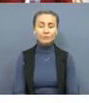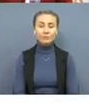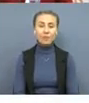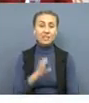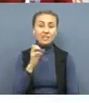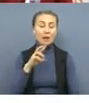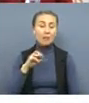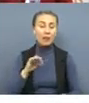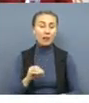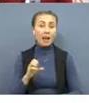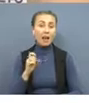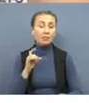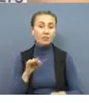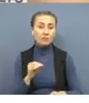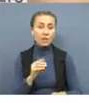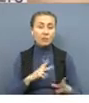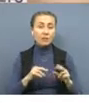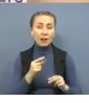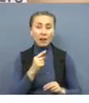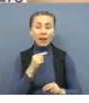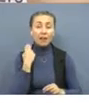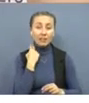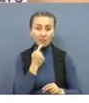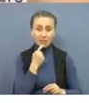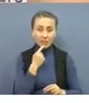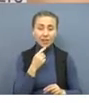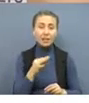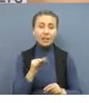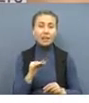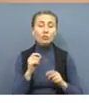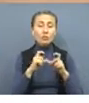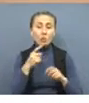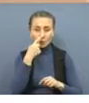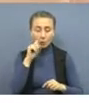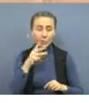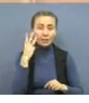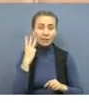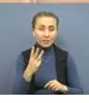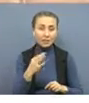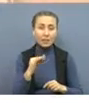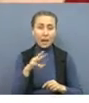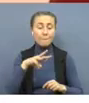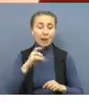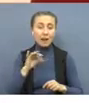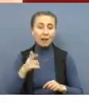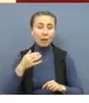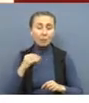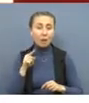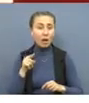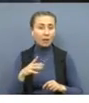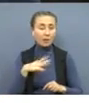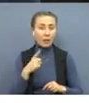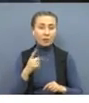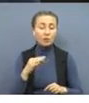Самал Ахмеджанова, преподаватель английского языка профильной школы-гимназии полиязычного обучения номер 3 имени Малика Габдуллина. Она стала одной из